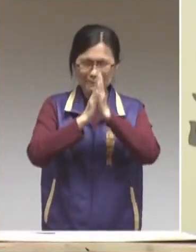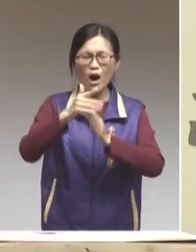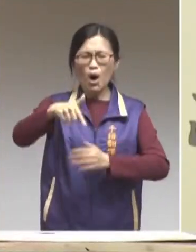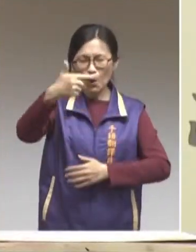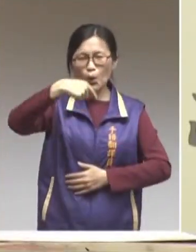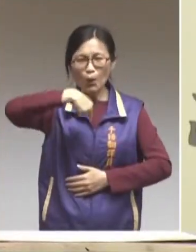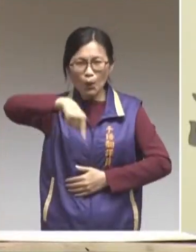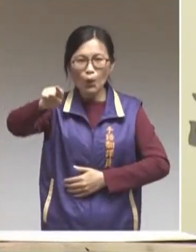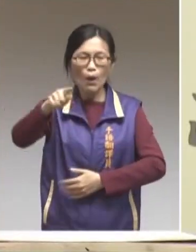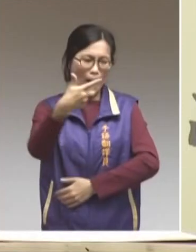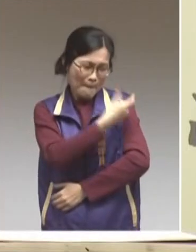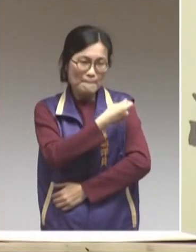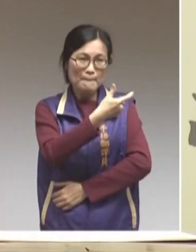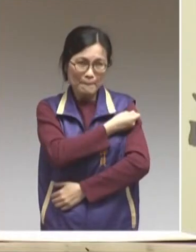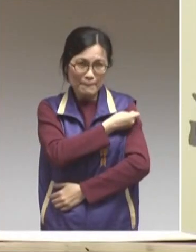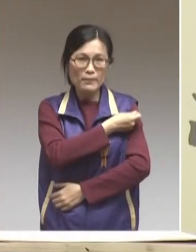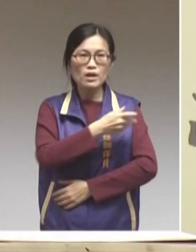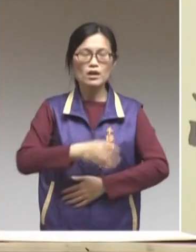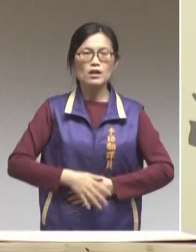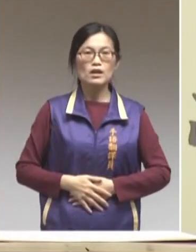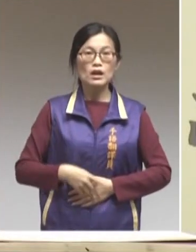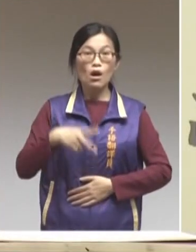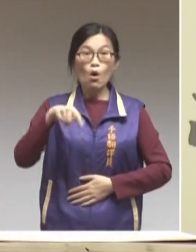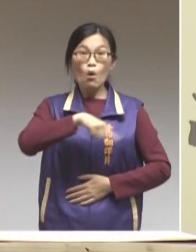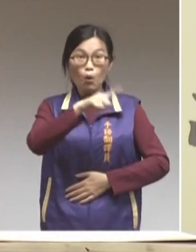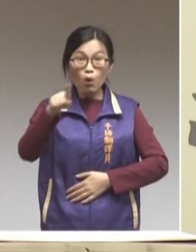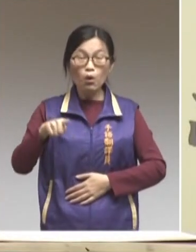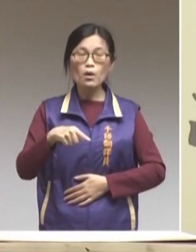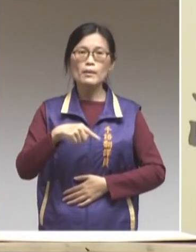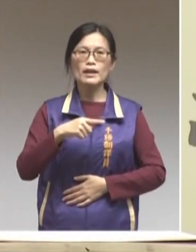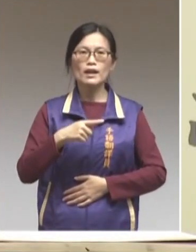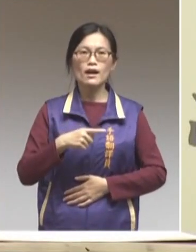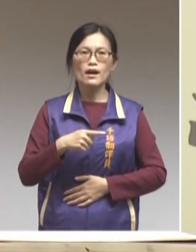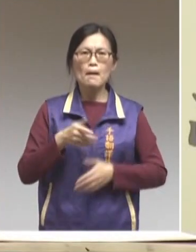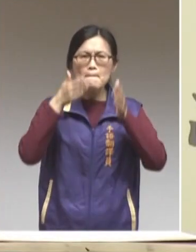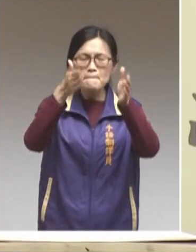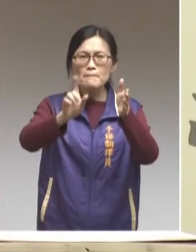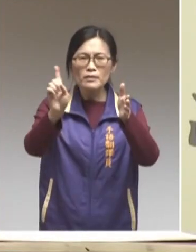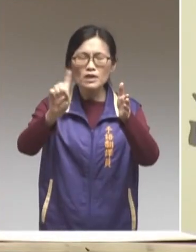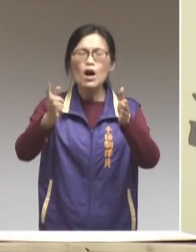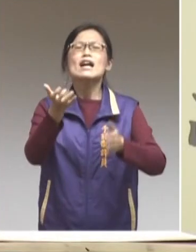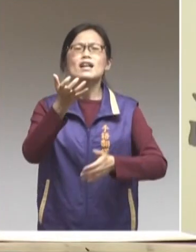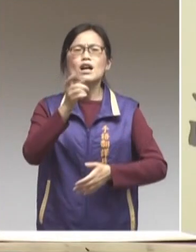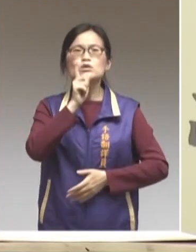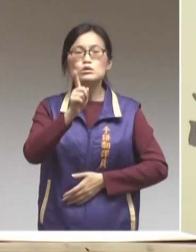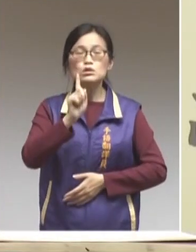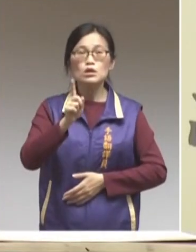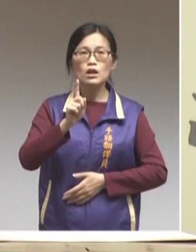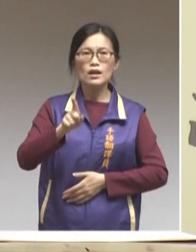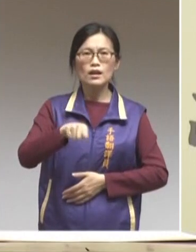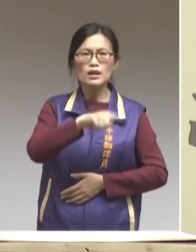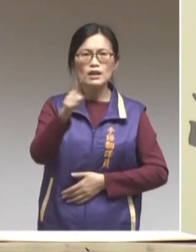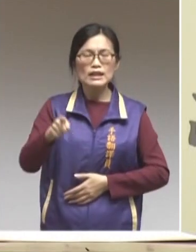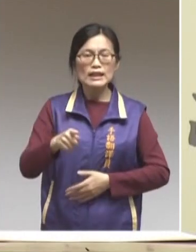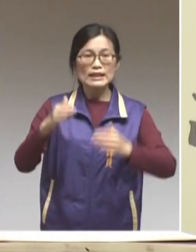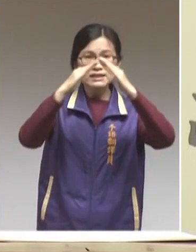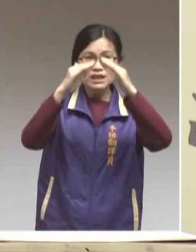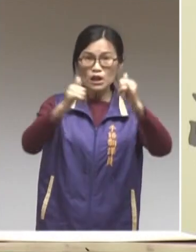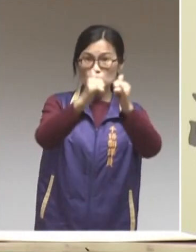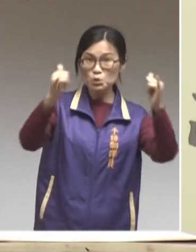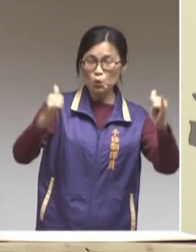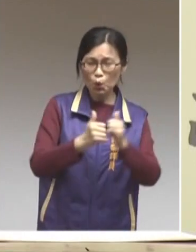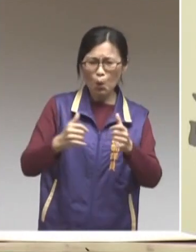种疫苗啊。那我们也因为这个我们刚刚所提到的哈、啊，在这个家族的群